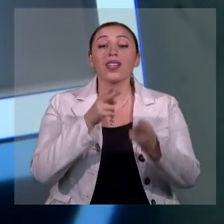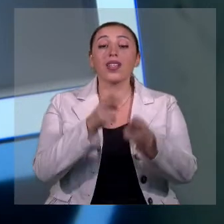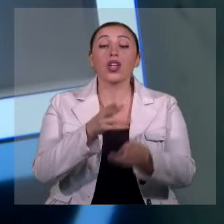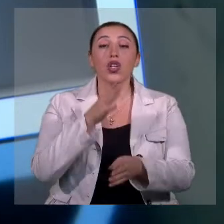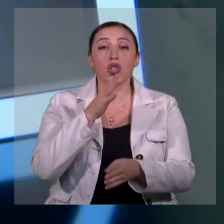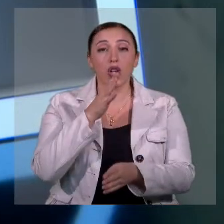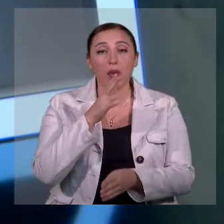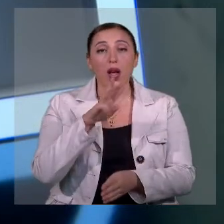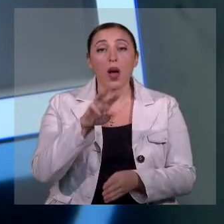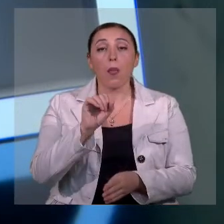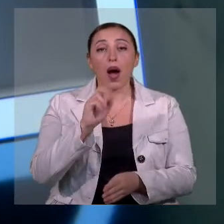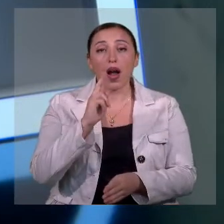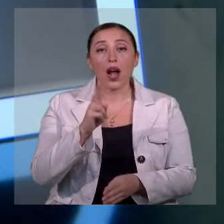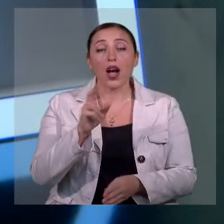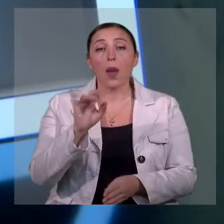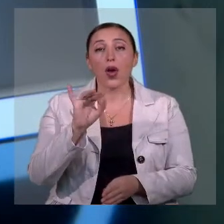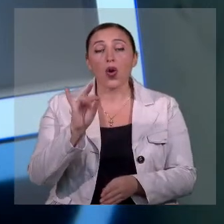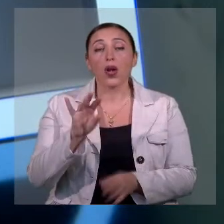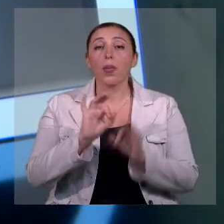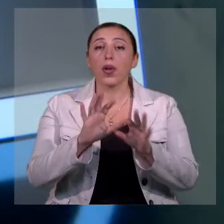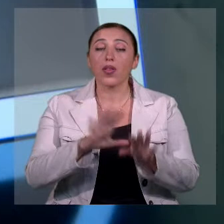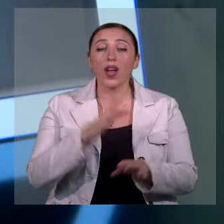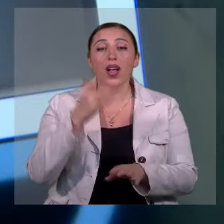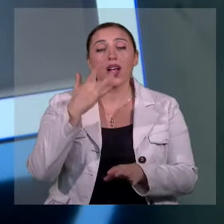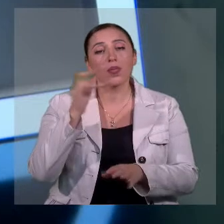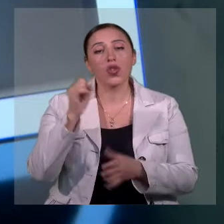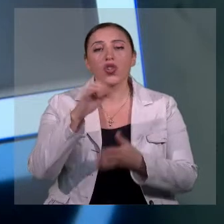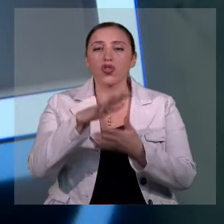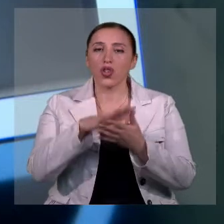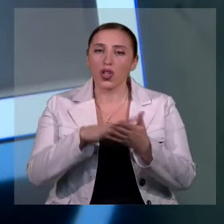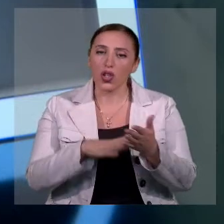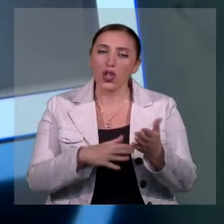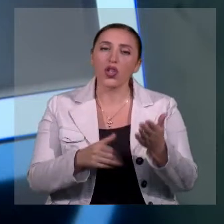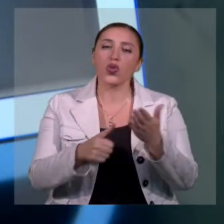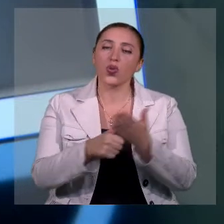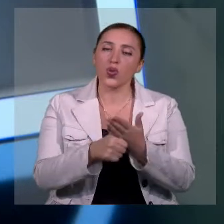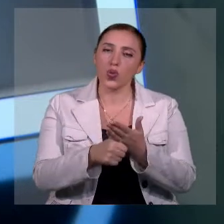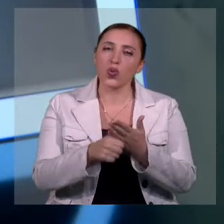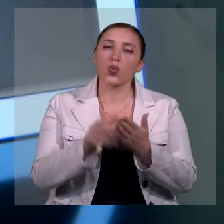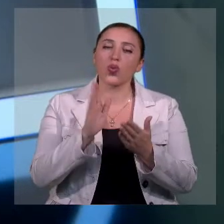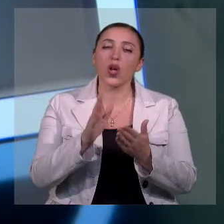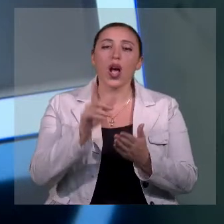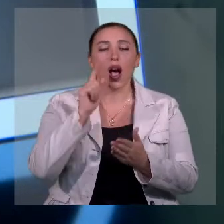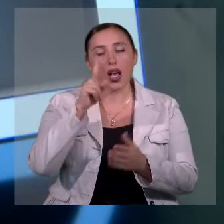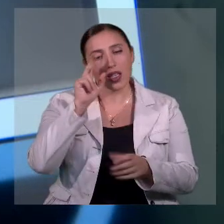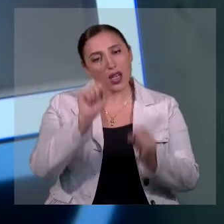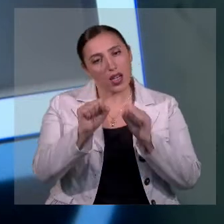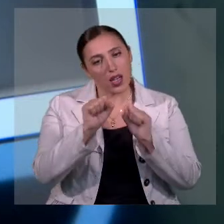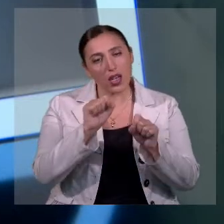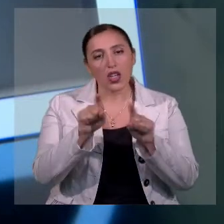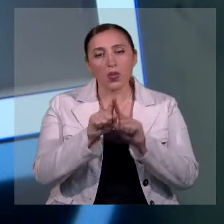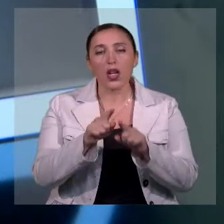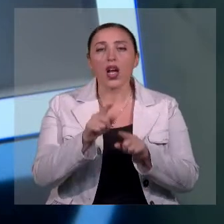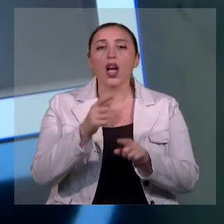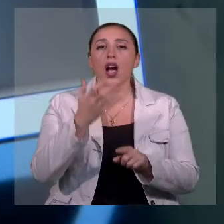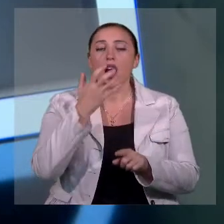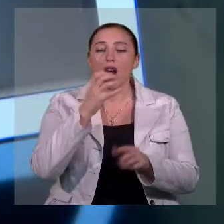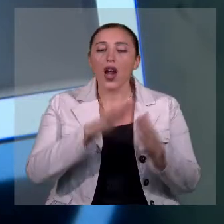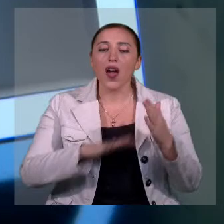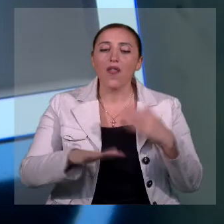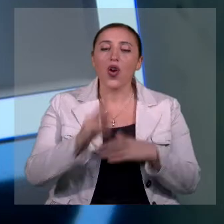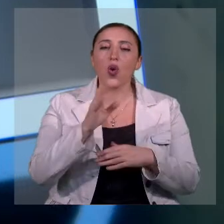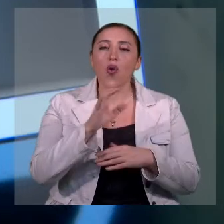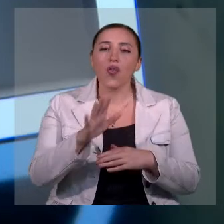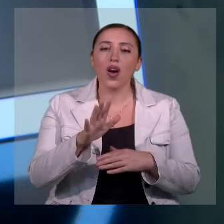Մարկ Կամերոնն ընդգծել է Միացյալ Նահանգների շարունակական աջակցությունը Հայաստանի ինքնիշխանության և Հարավային Կովկասում